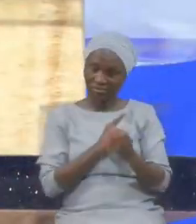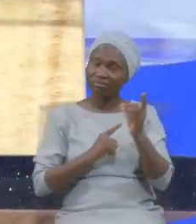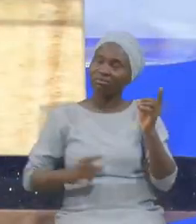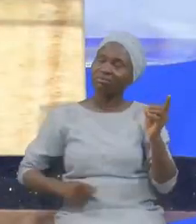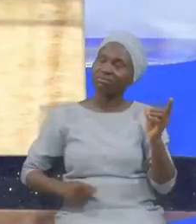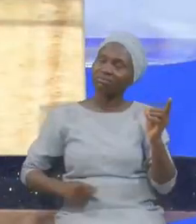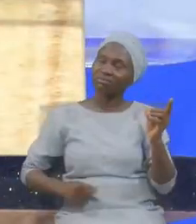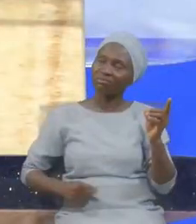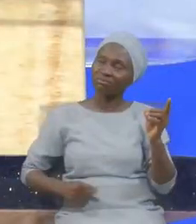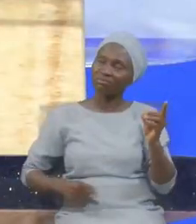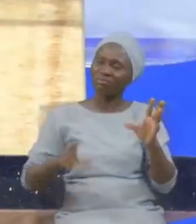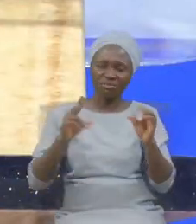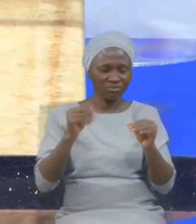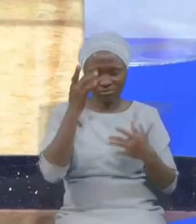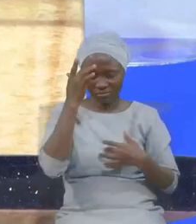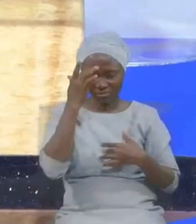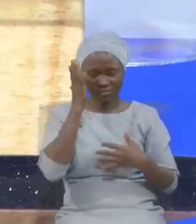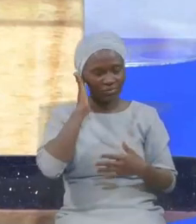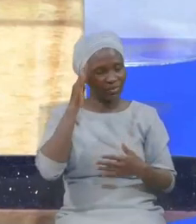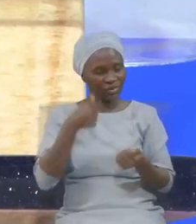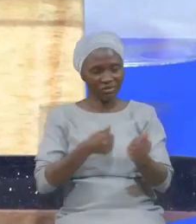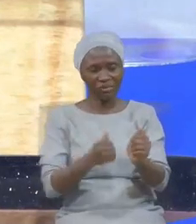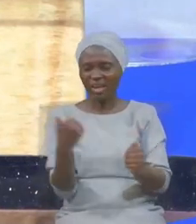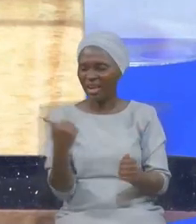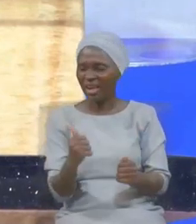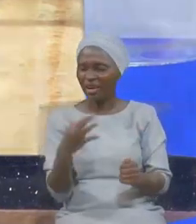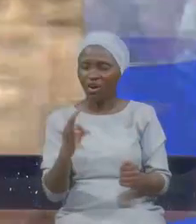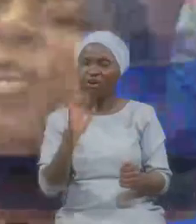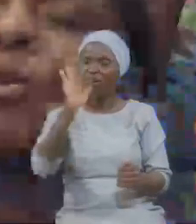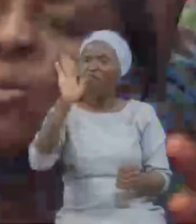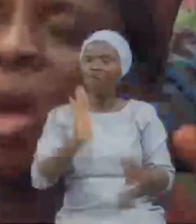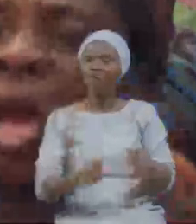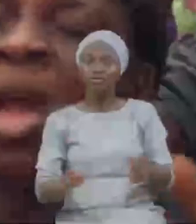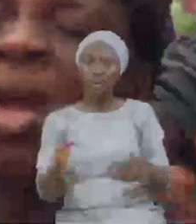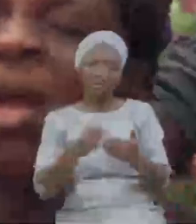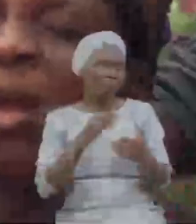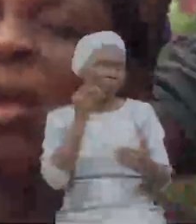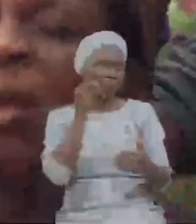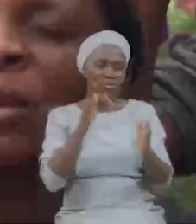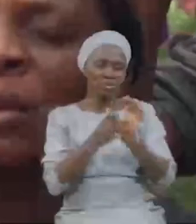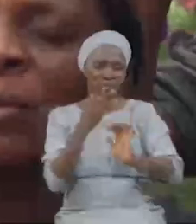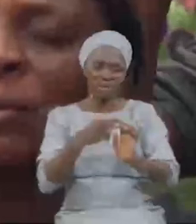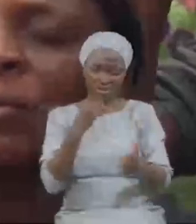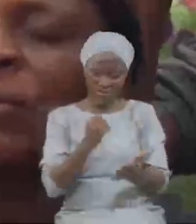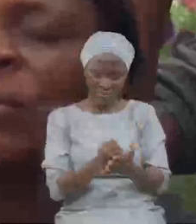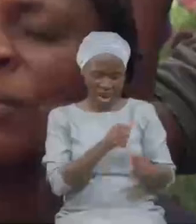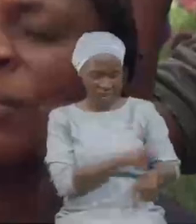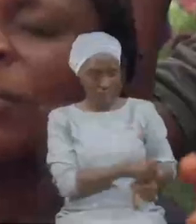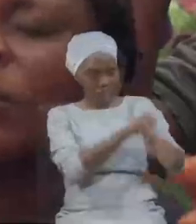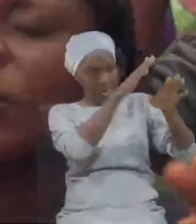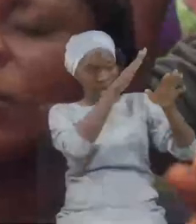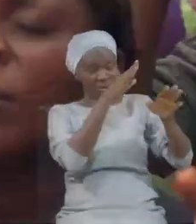Seigneur, aucune maladie n'accompagnera aucun de tes enfants à la maison.